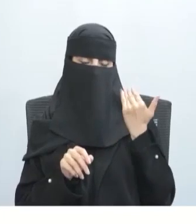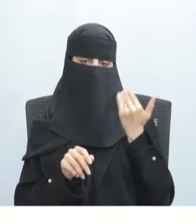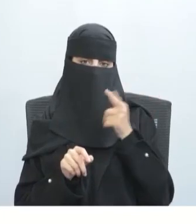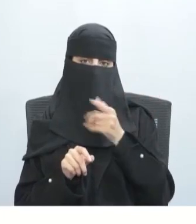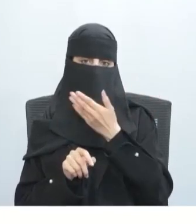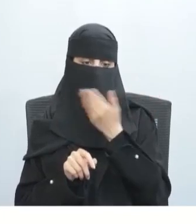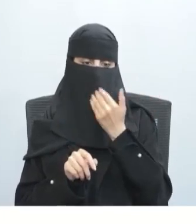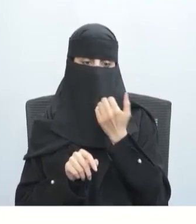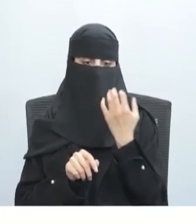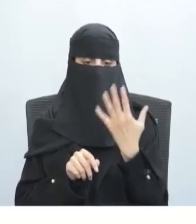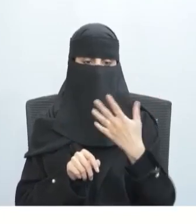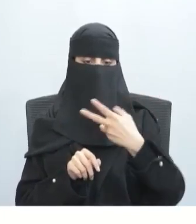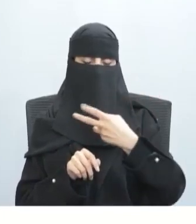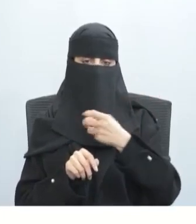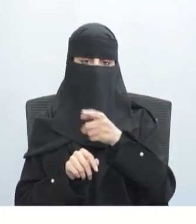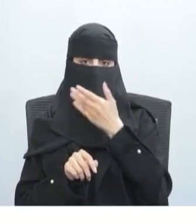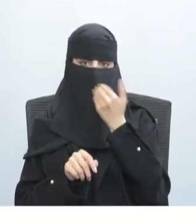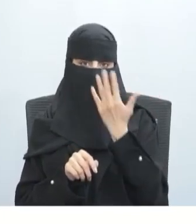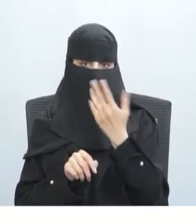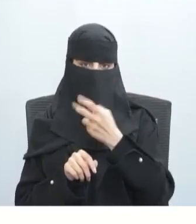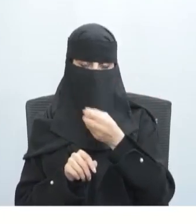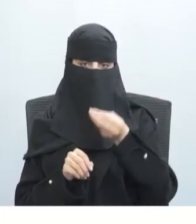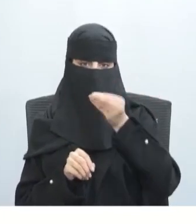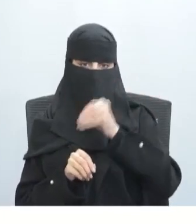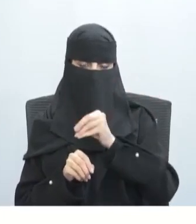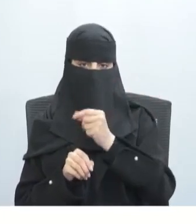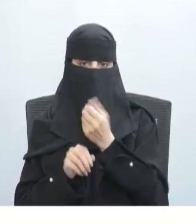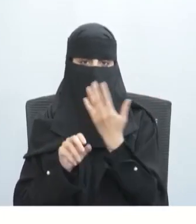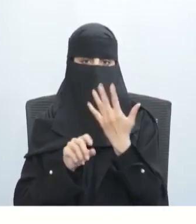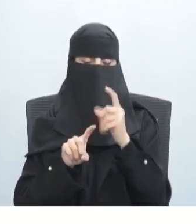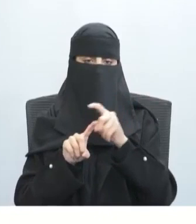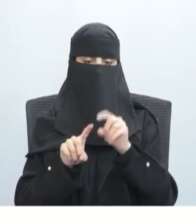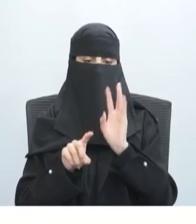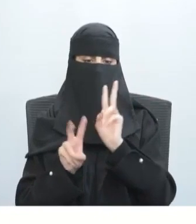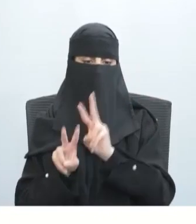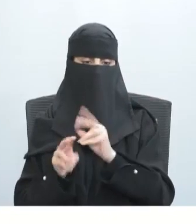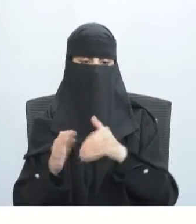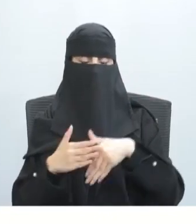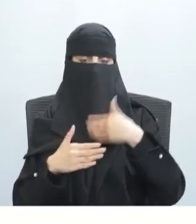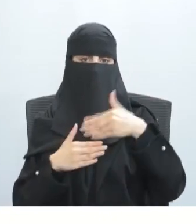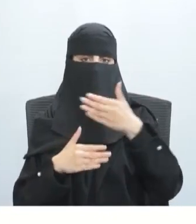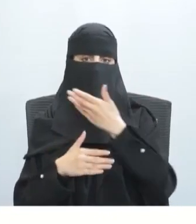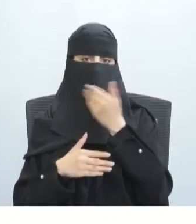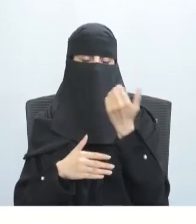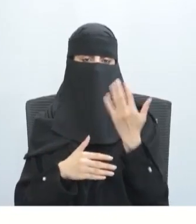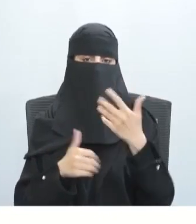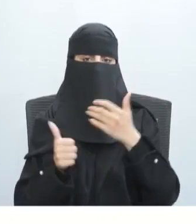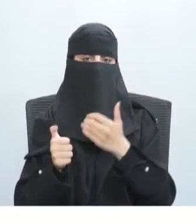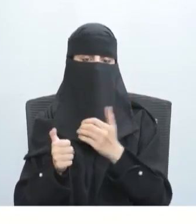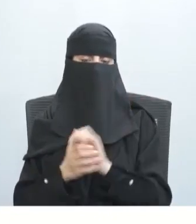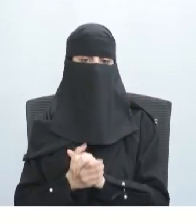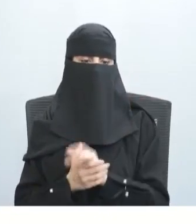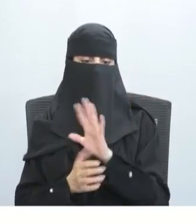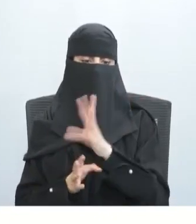مبكره فمثلا في عامك ال 25 بعائد 5% فكم ستجني